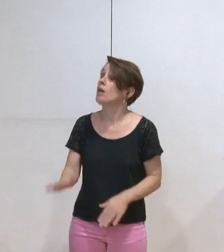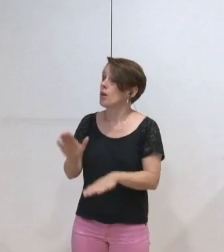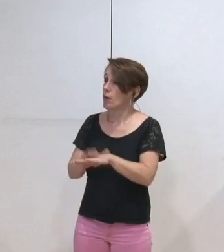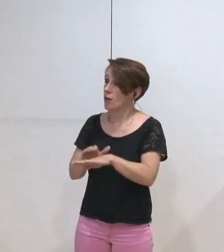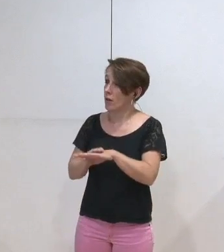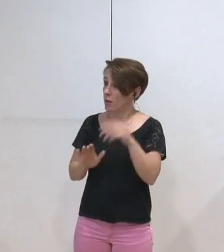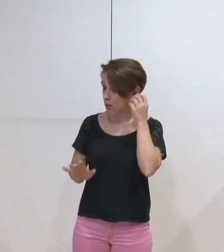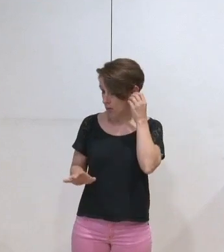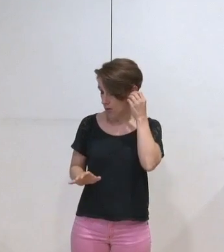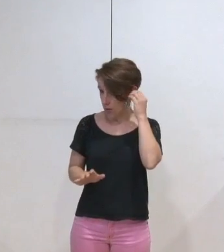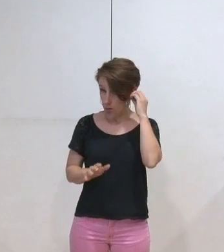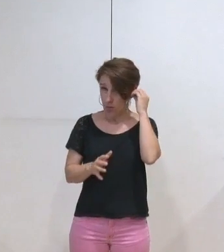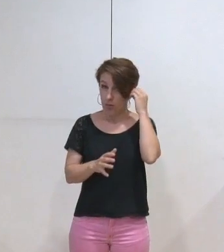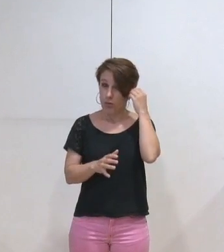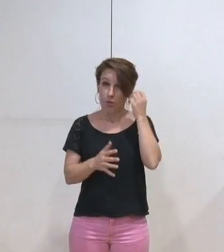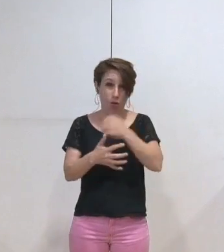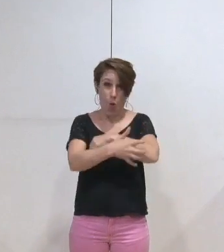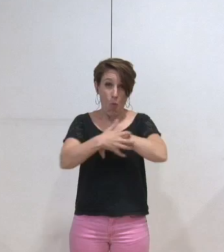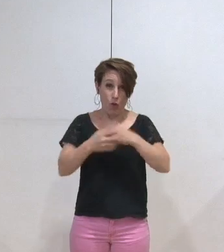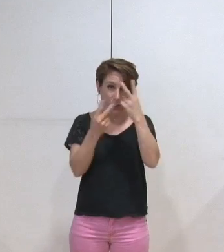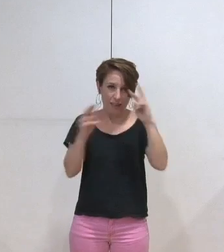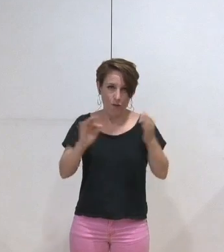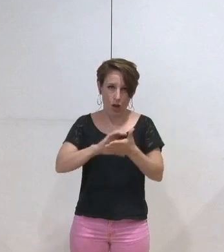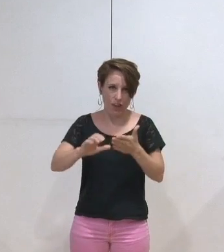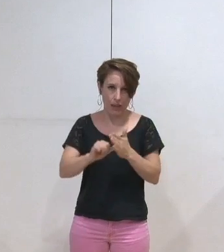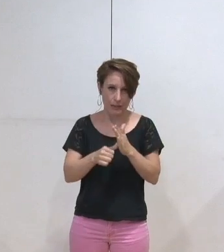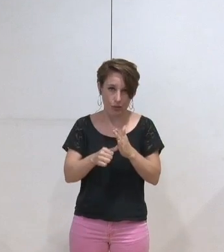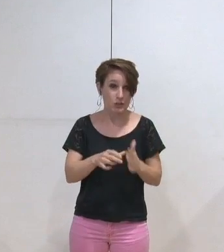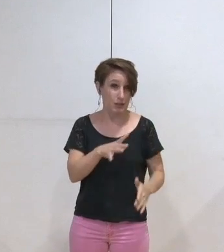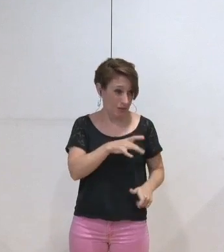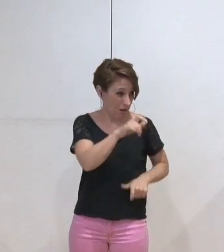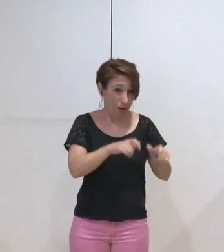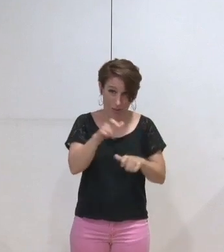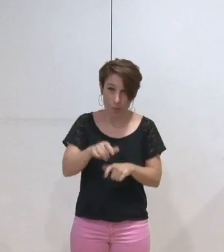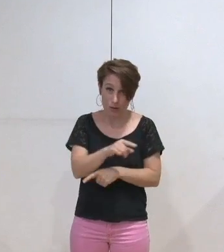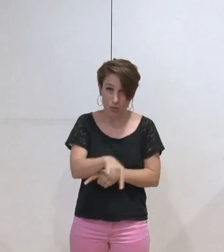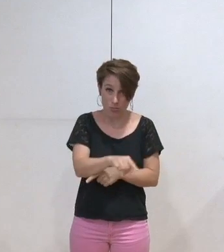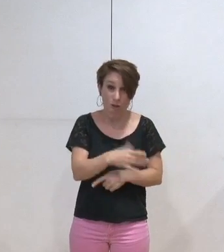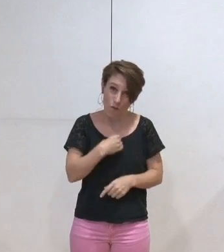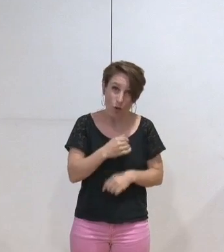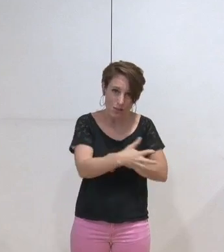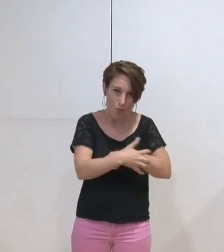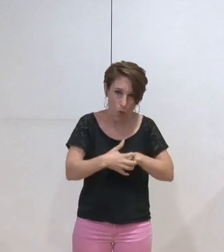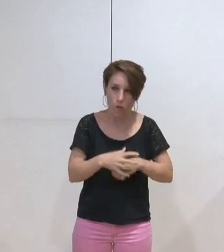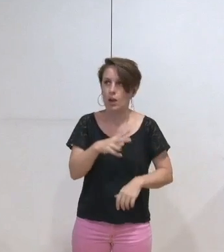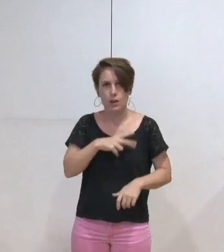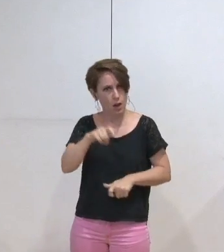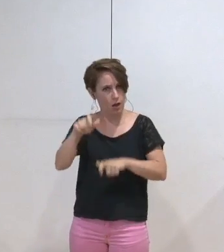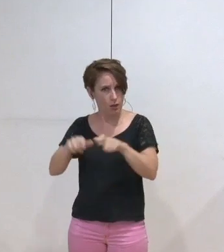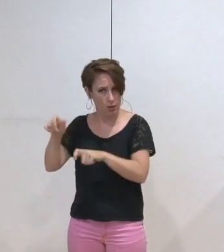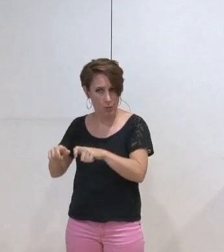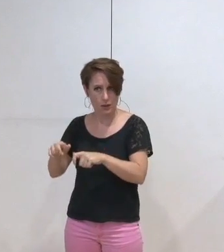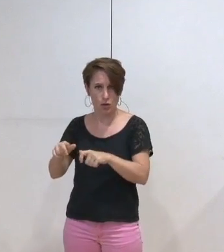S les penser elle n'a pas de carte d'identité il y a des gens qui sont parfaitement français il y a des immigrés qui sont en situation parfaitement légale et qui sont dans une situation de